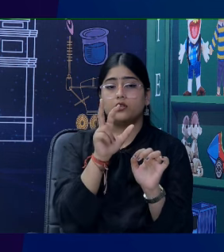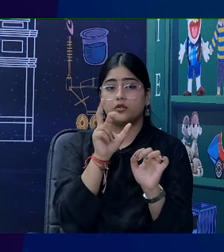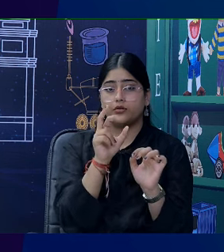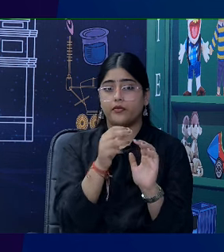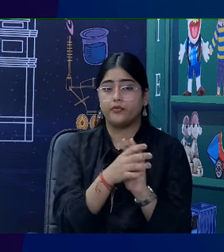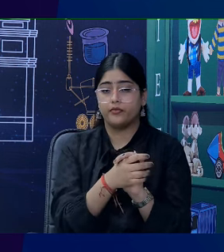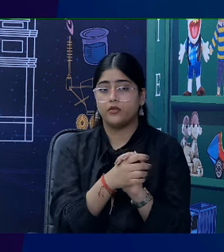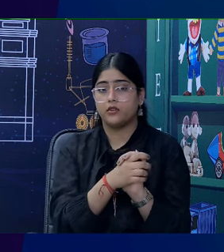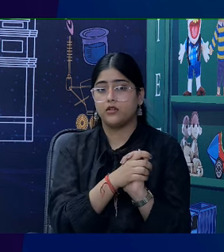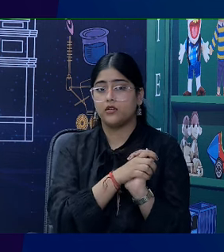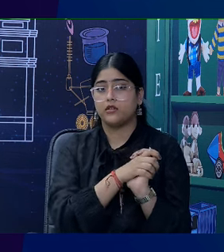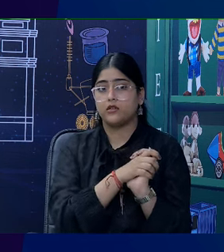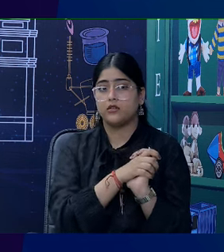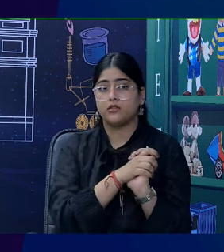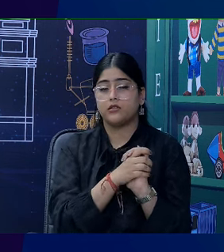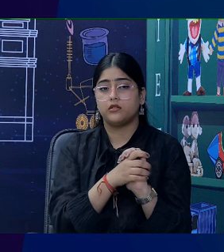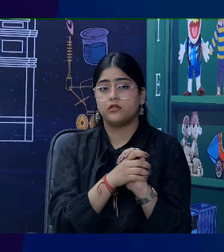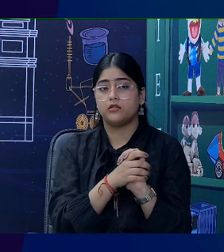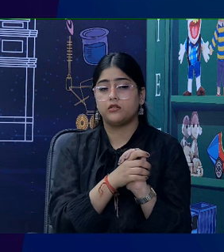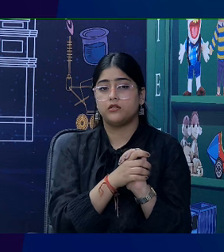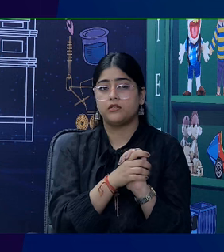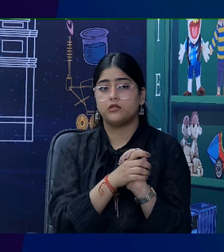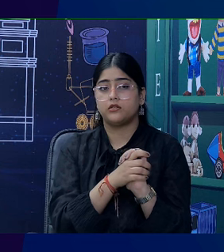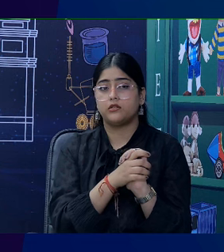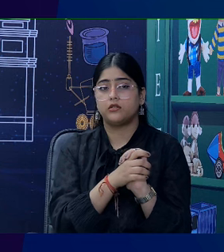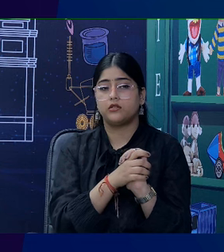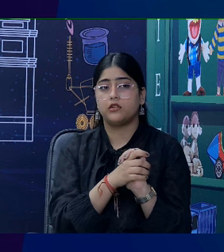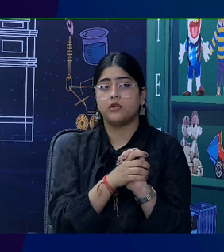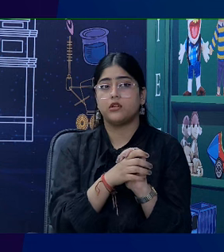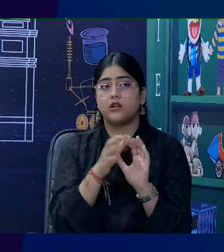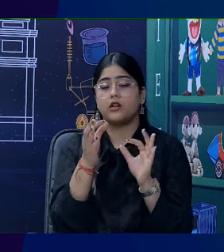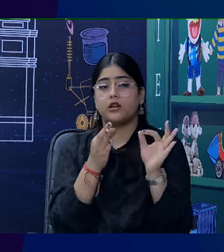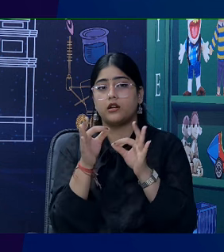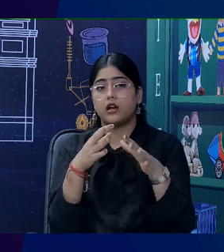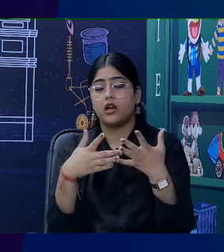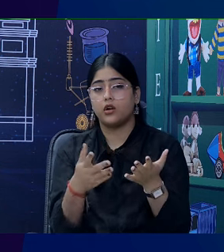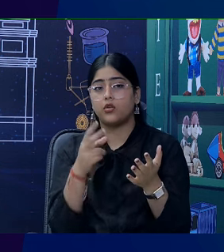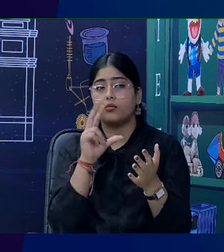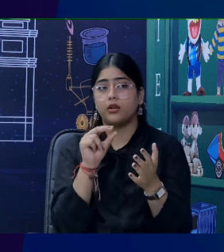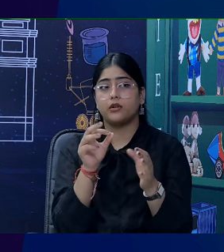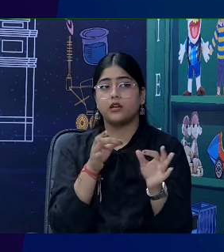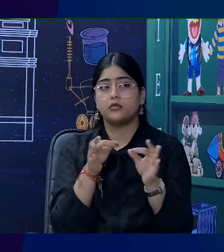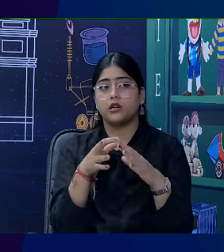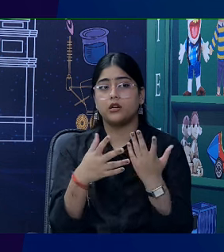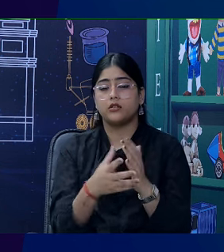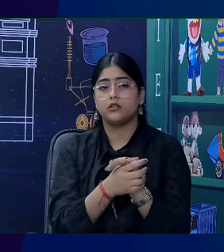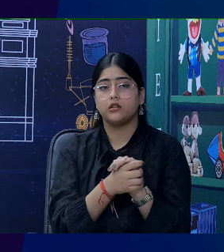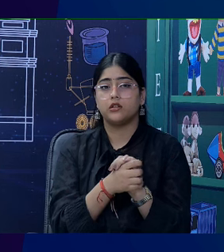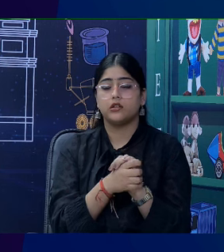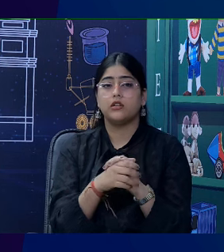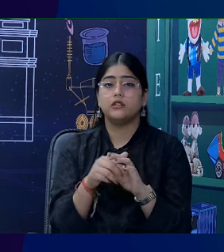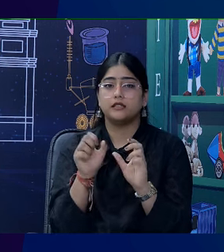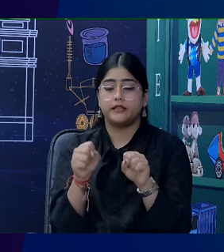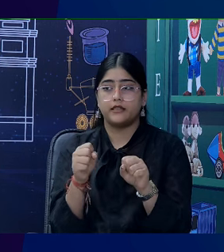चीज मौखिक रूप से थी ओरल फॉर्म में थी अब ओरल फॉर्म को कैसे हम बताएंगे कि यह कौन से पीरियड की थी बिल्कुल